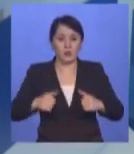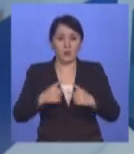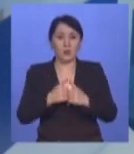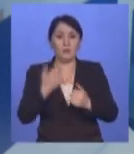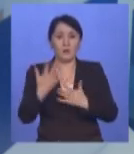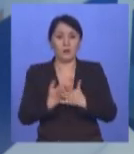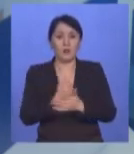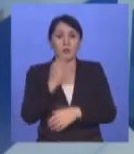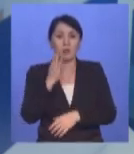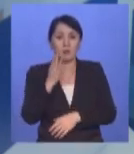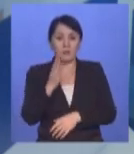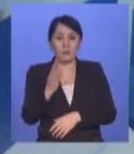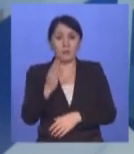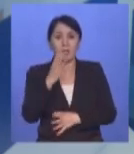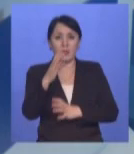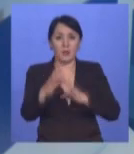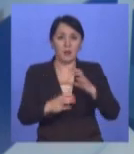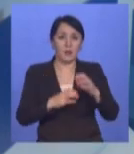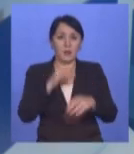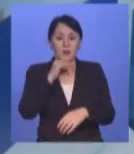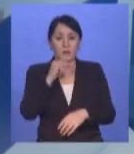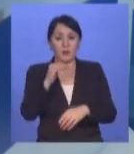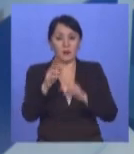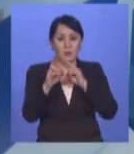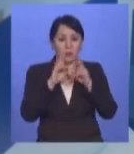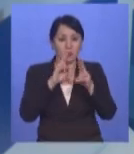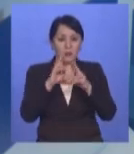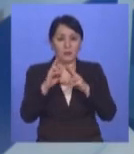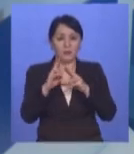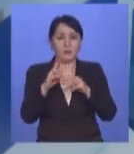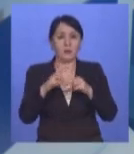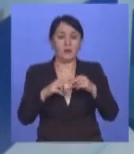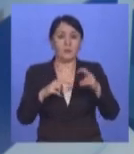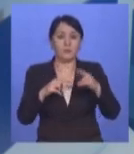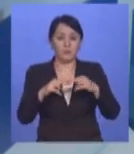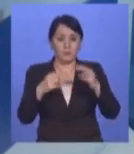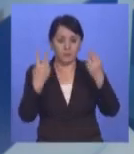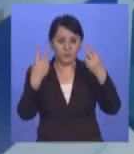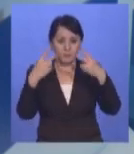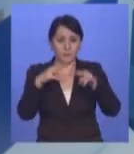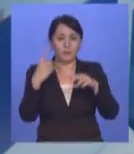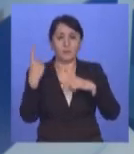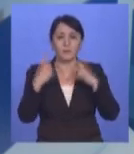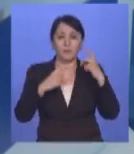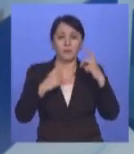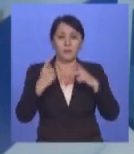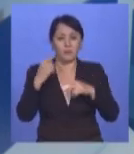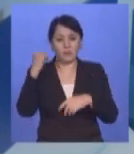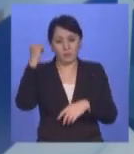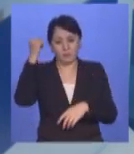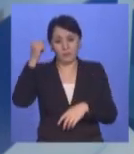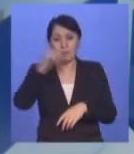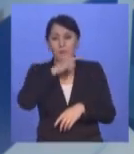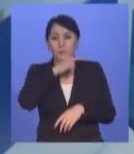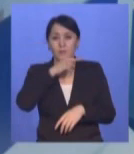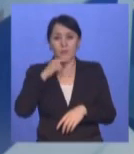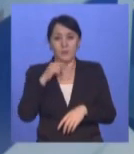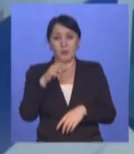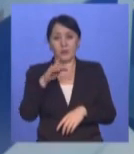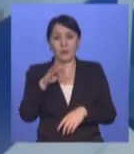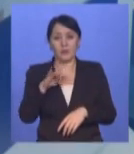және табысты болашақтың кепілі атты халықаралық ғылыми-практикалық конференция өтті. Конференцияға университет студенттерінен